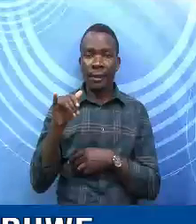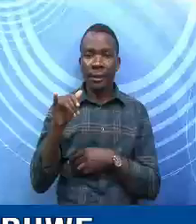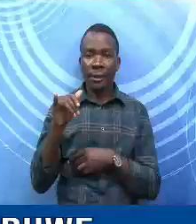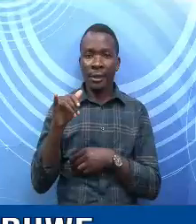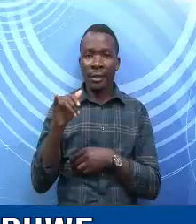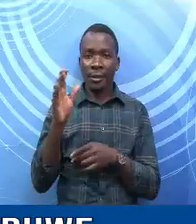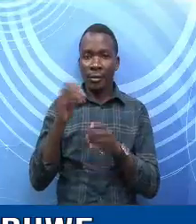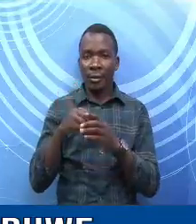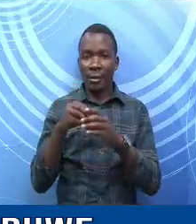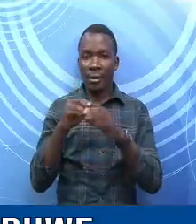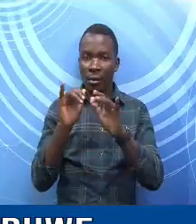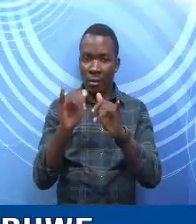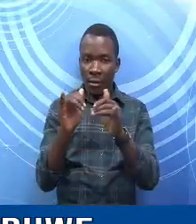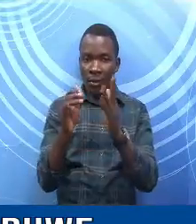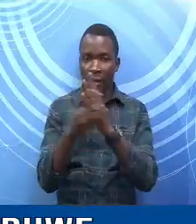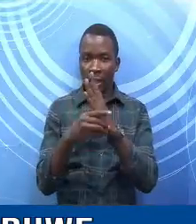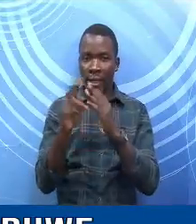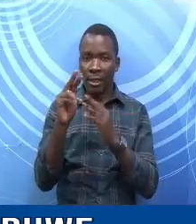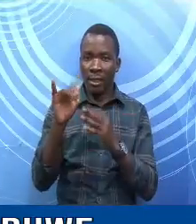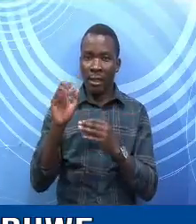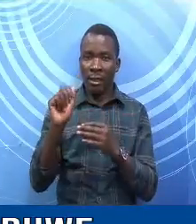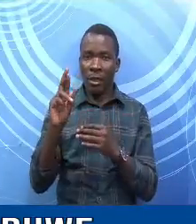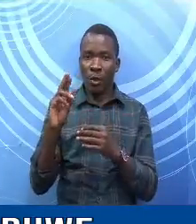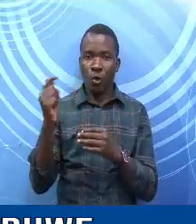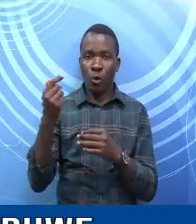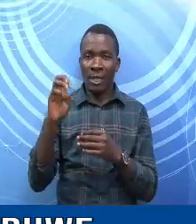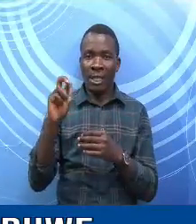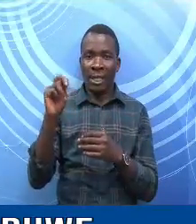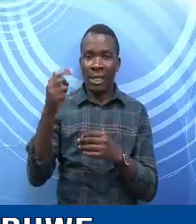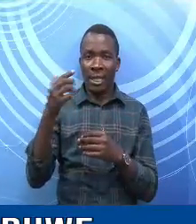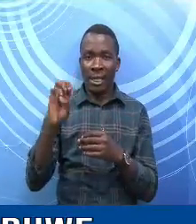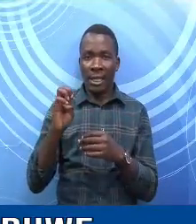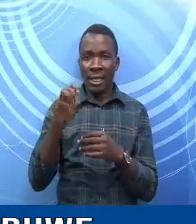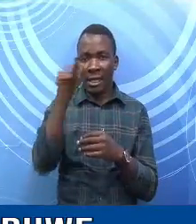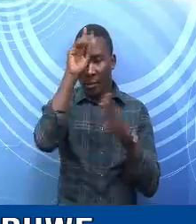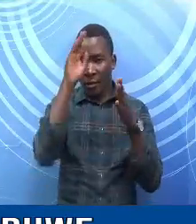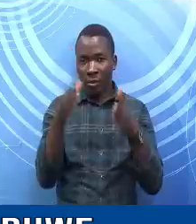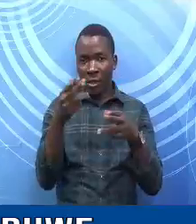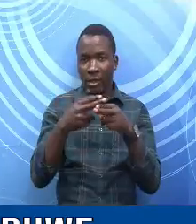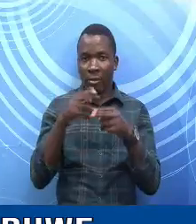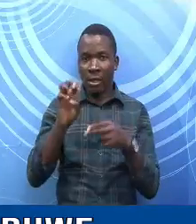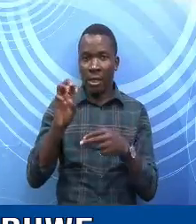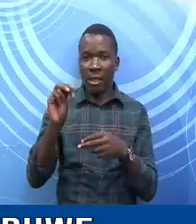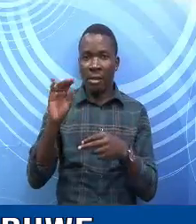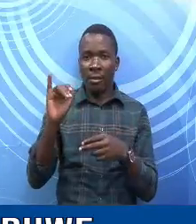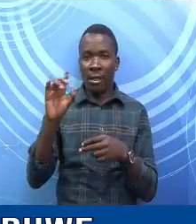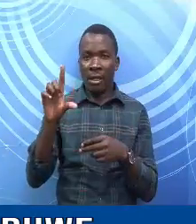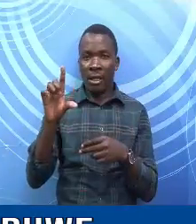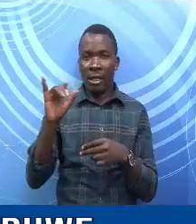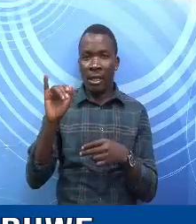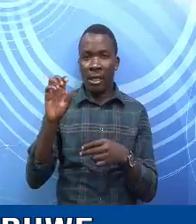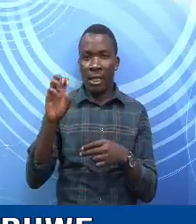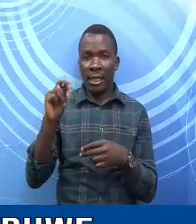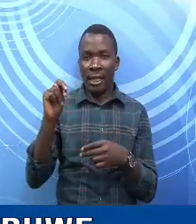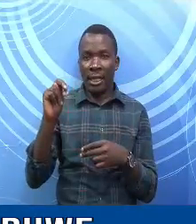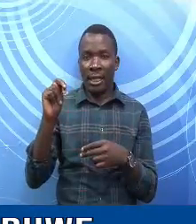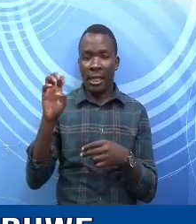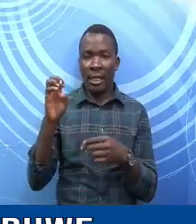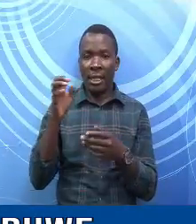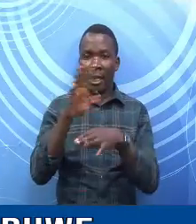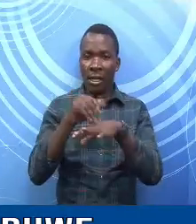Turacyari mu karere ka Nyarugenge aho noneho umuturage witwa Iragwa Emilienne atuye mu karere ka Nyarugenge nyine umurenge wa Kigali aratabaza